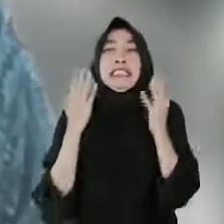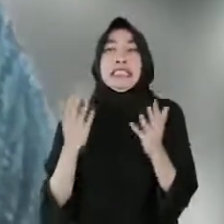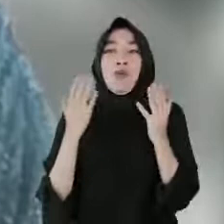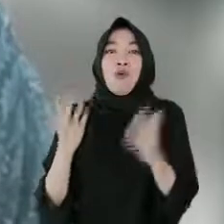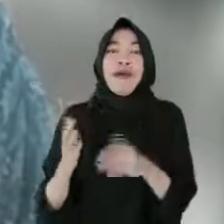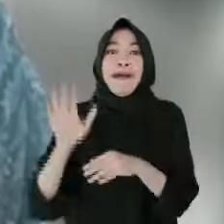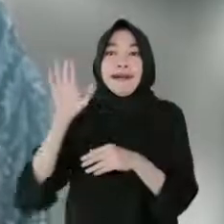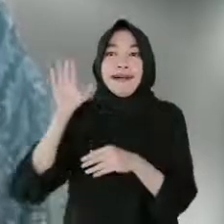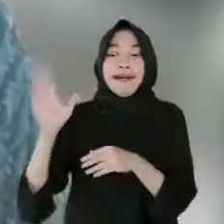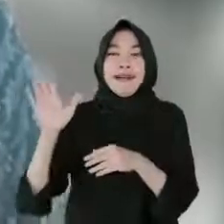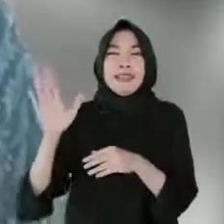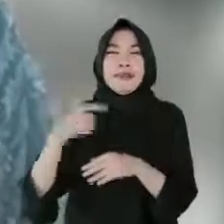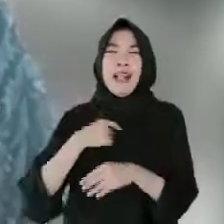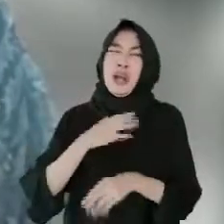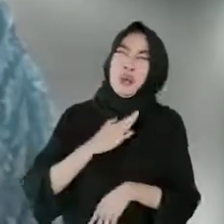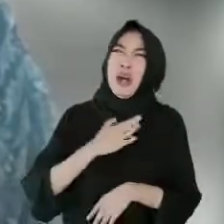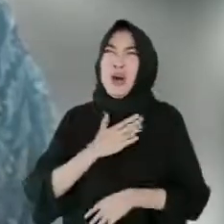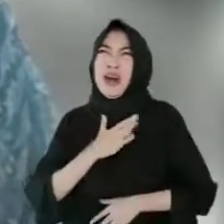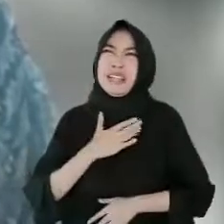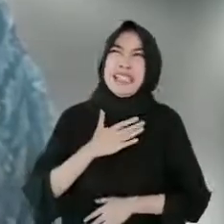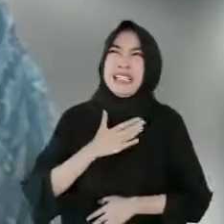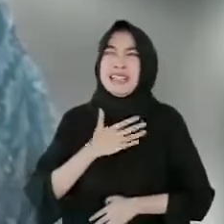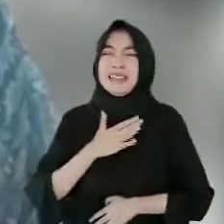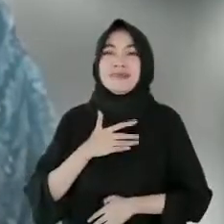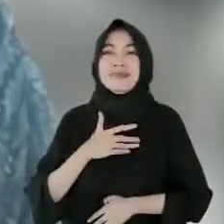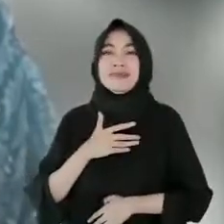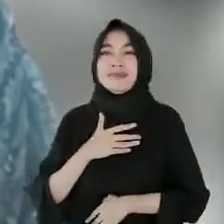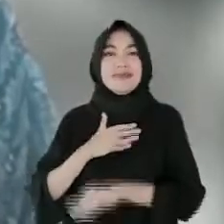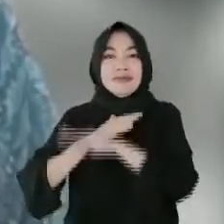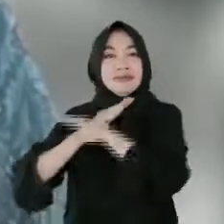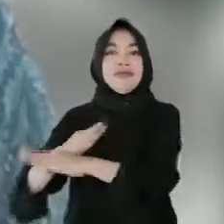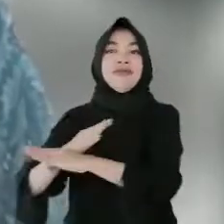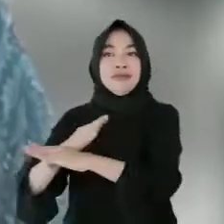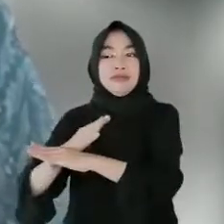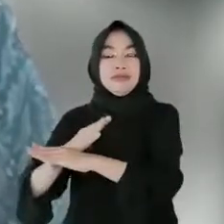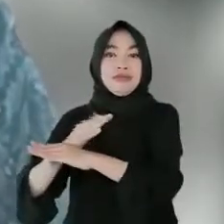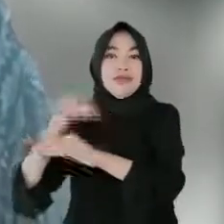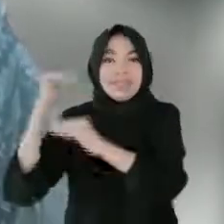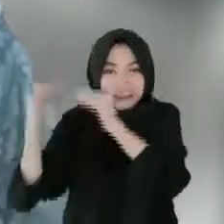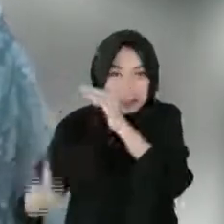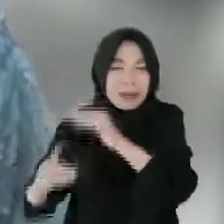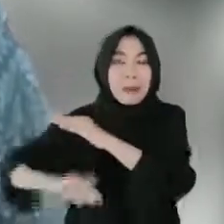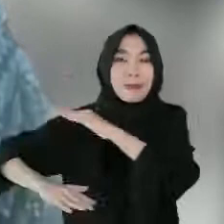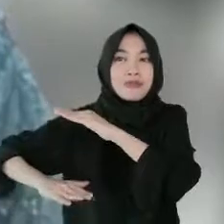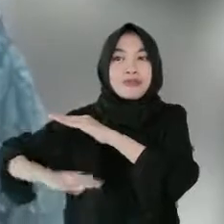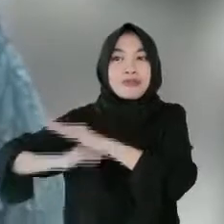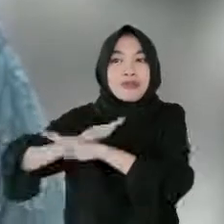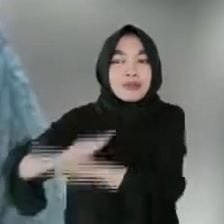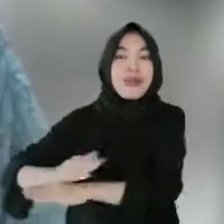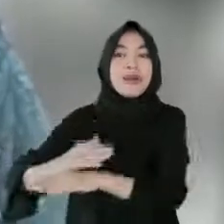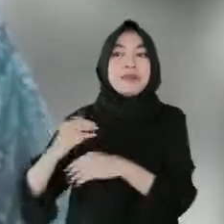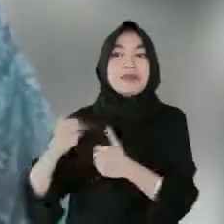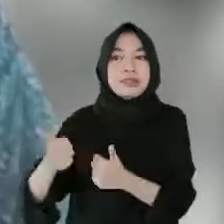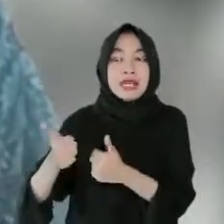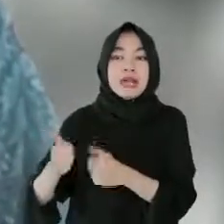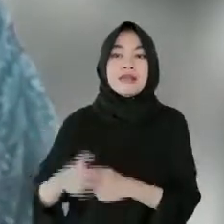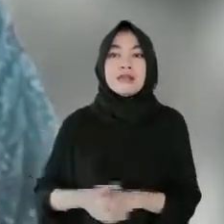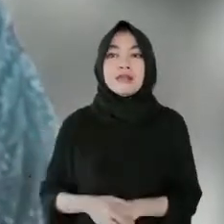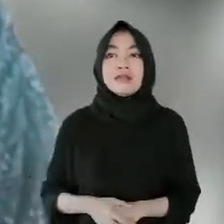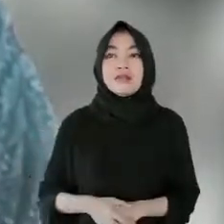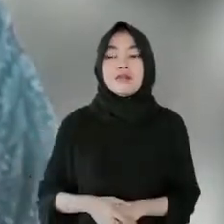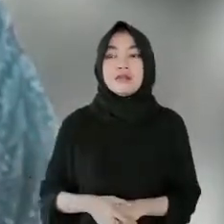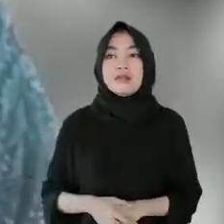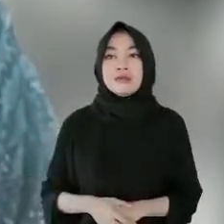yang kita khawatirkan itu betul-betul bisa diminimalisir dan cone bukan menjadi